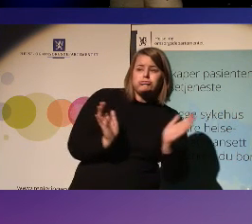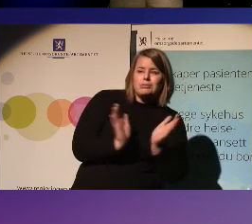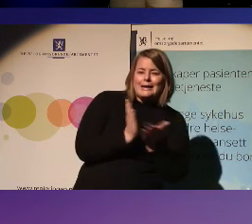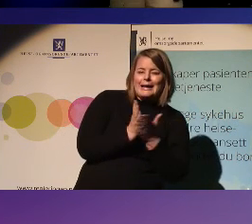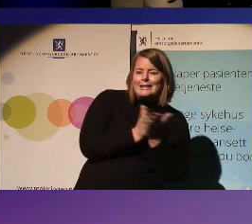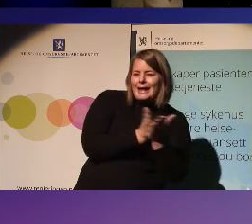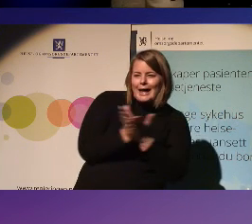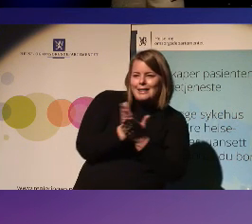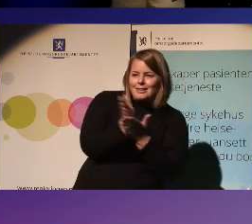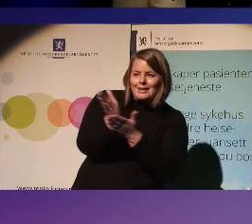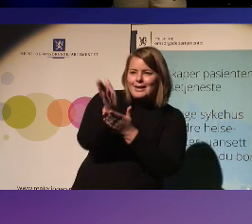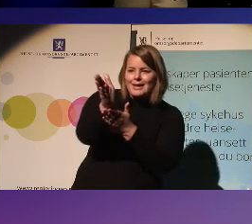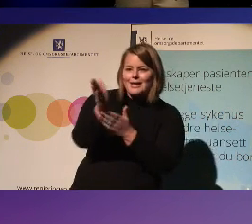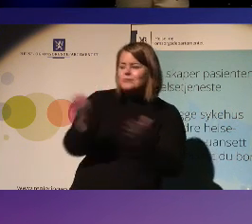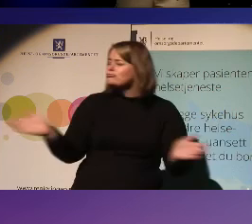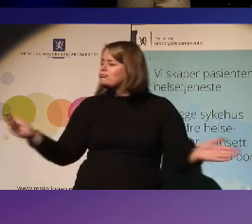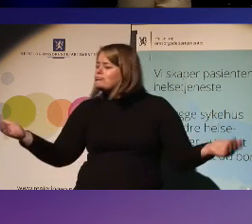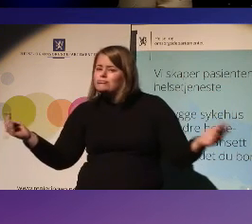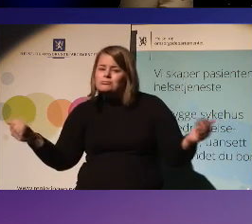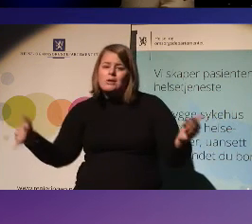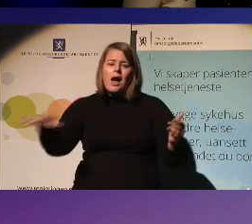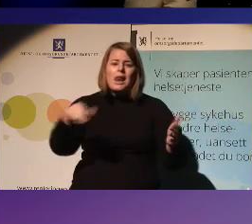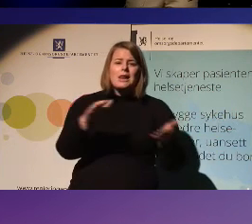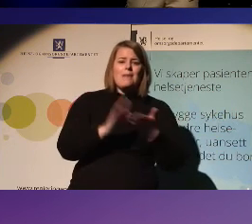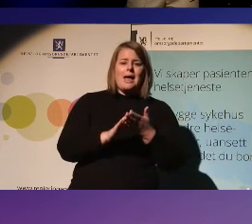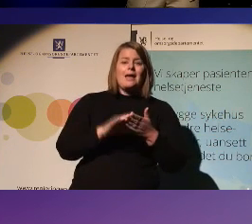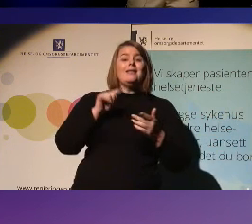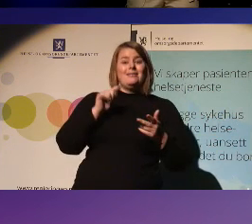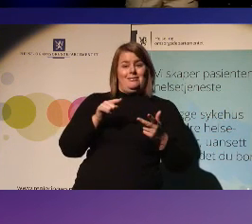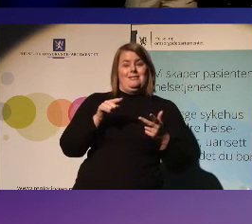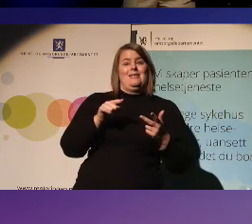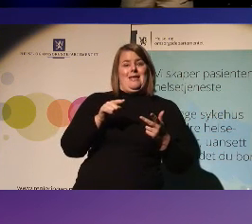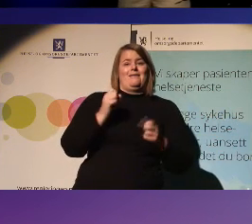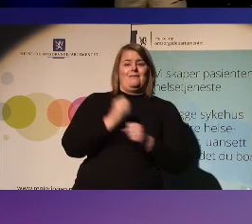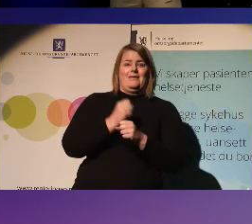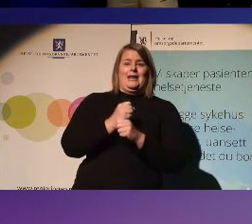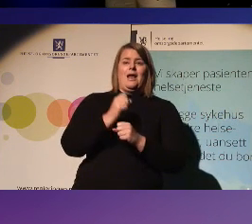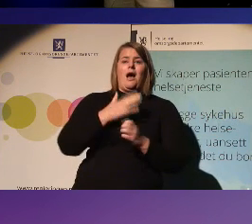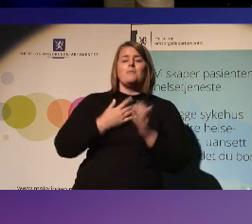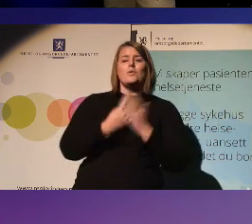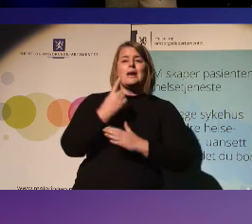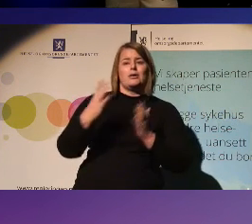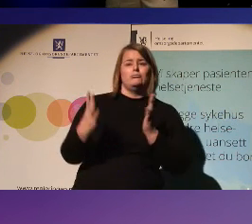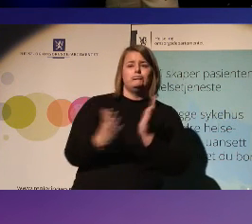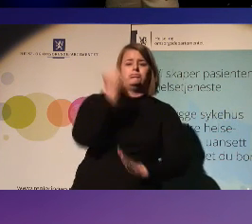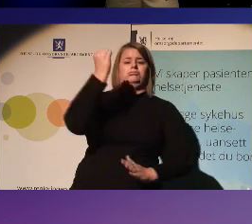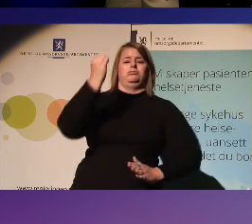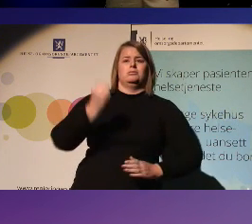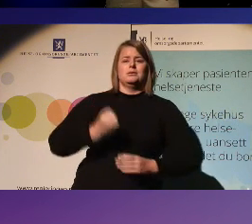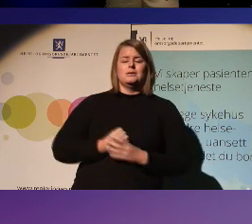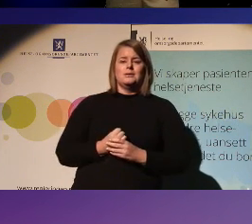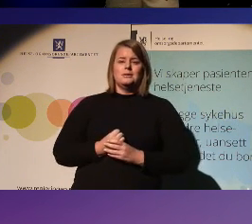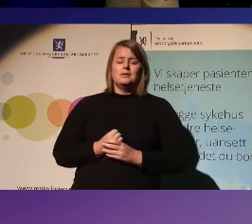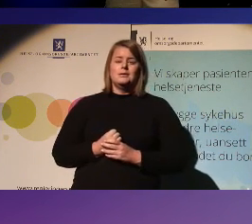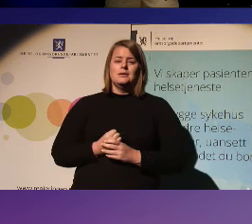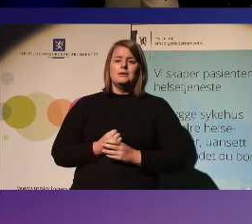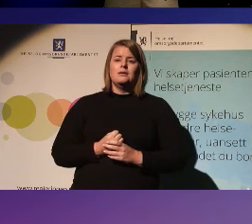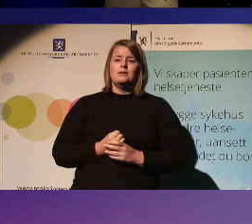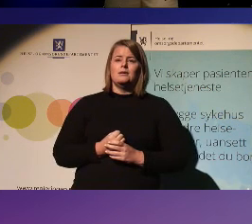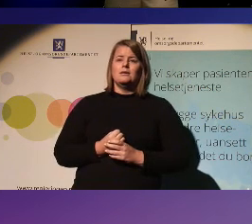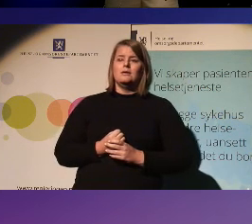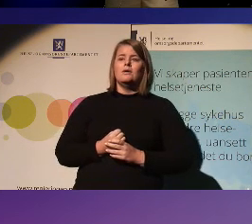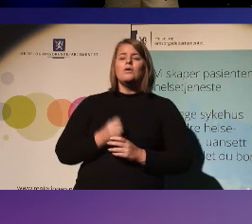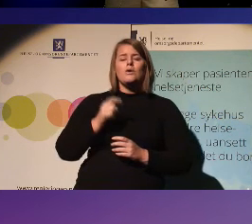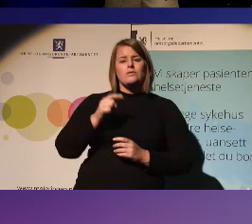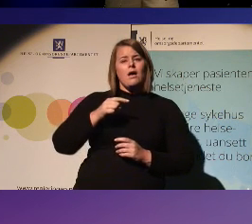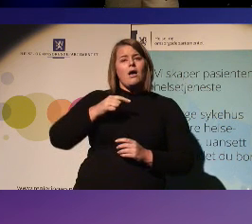få med alle, det jo der vi virkelig henter gevinsten, som gjør at vi kan tone ned